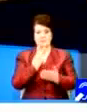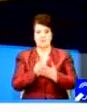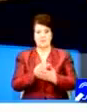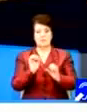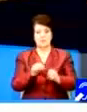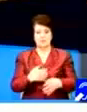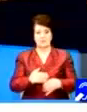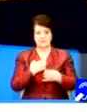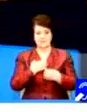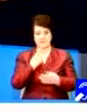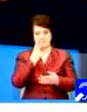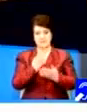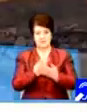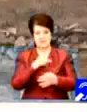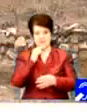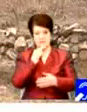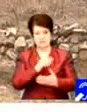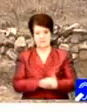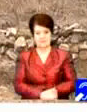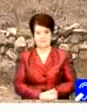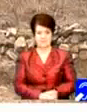care vă pot afecta emoțional.